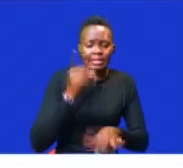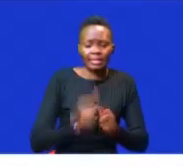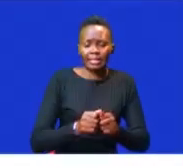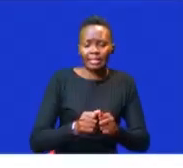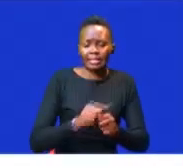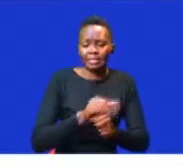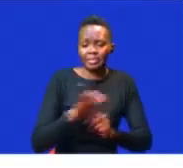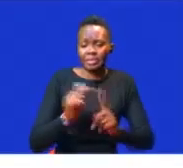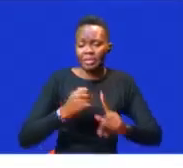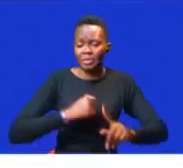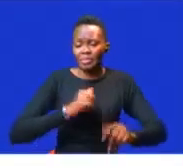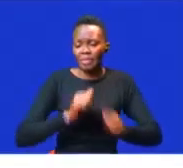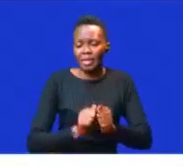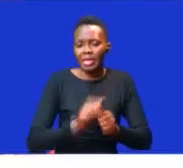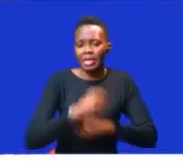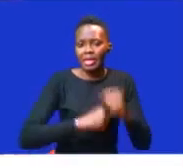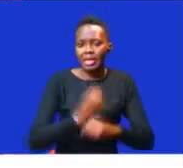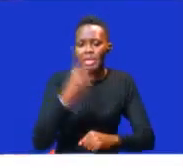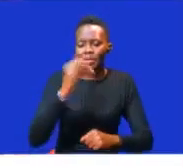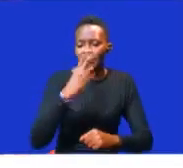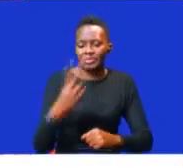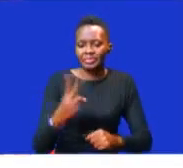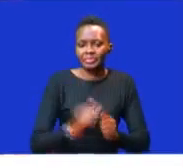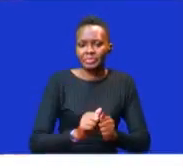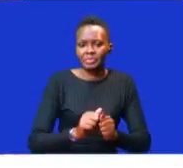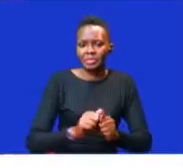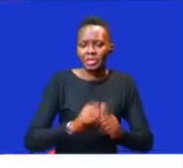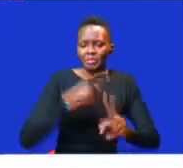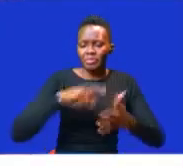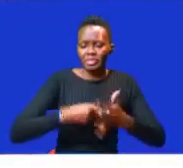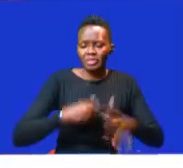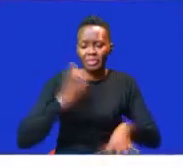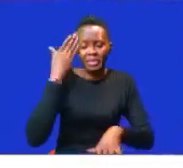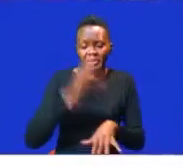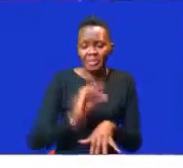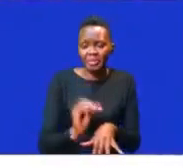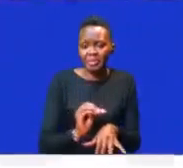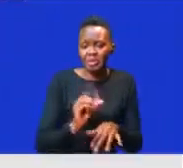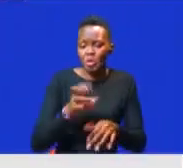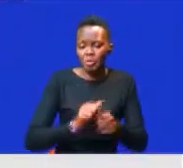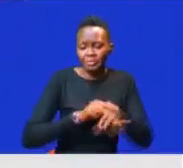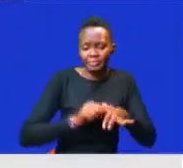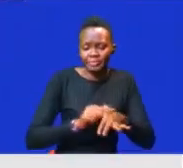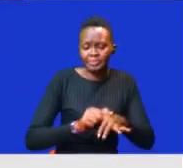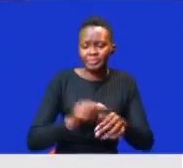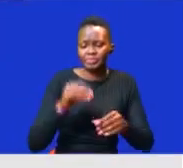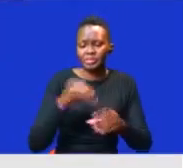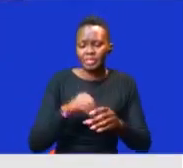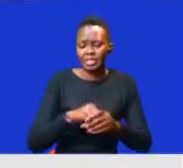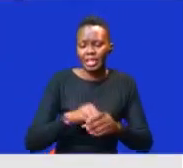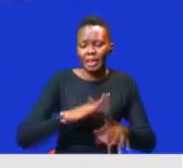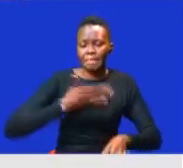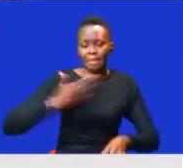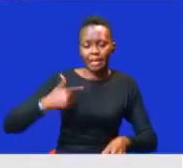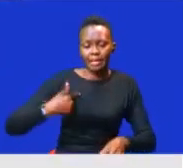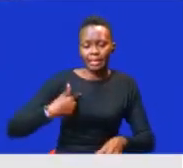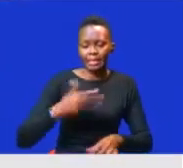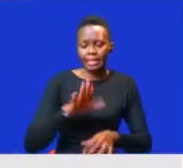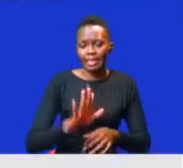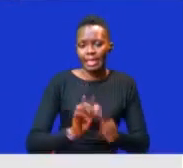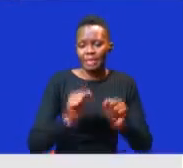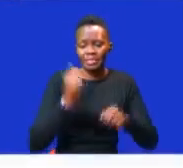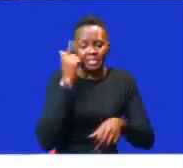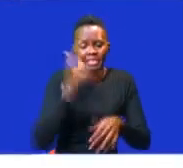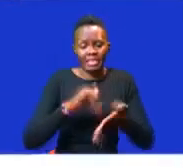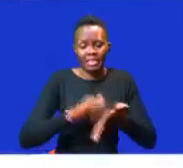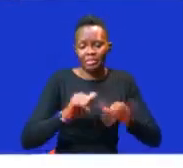no kahe mare 2022 chakruok nukangu ni entuo maransa ni ya moro manuuk ya gaka. Tunaro nene moro nyalo chak